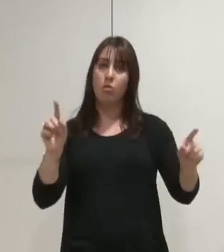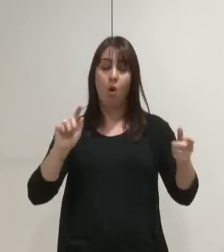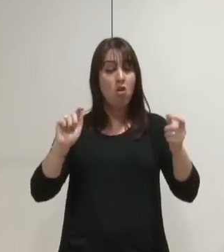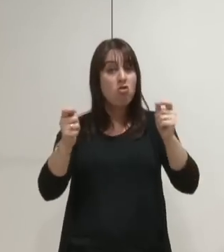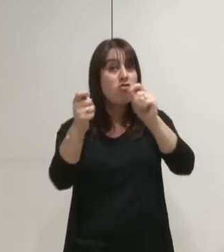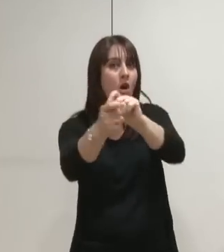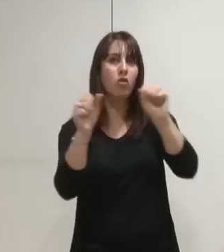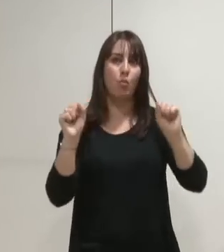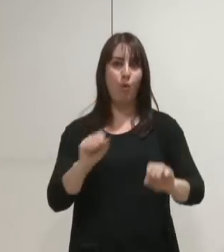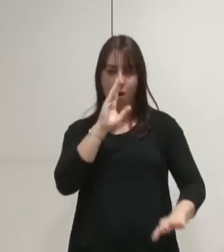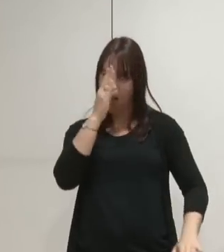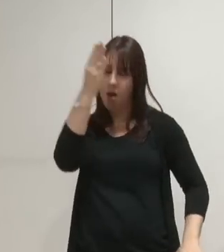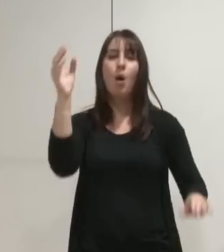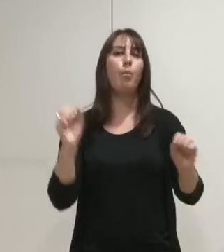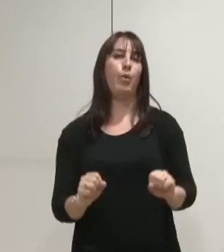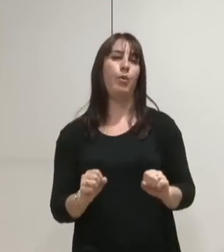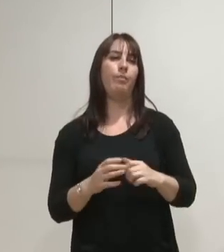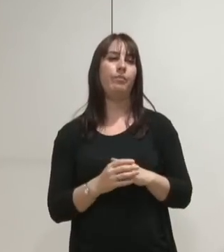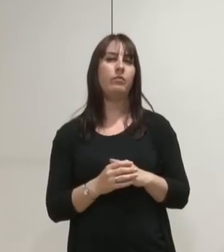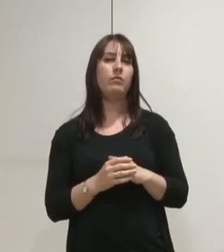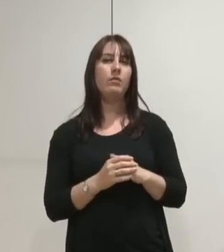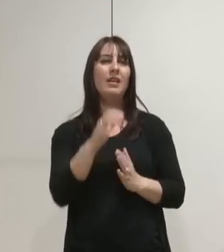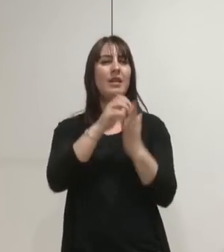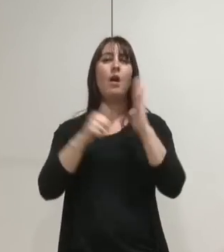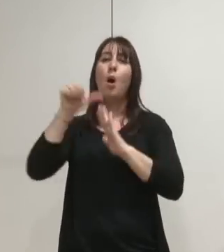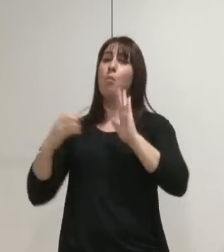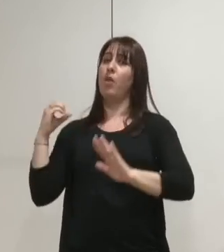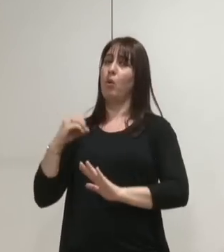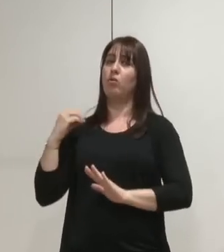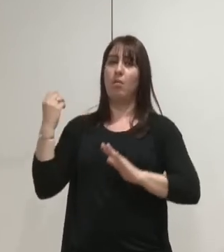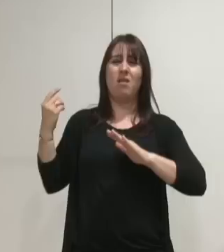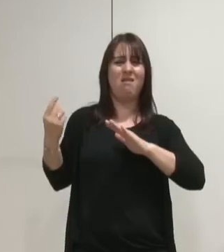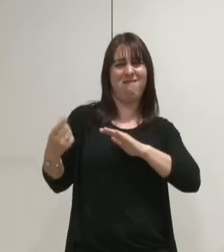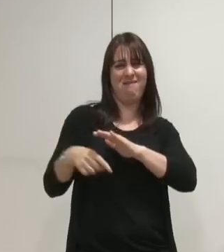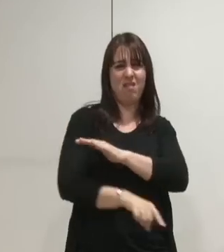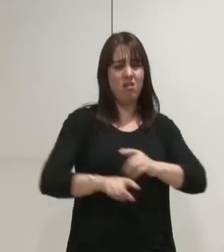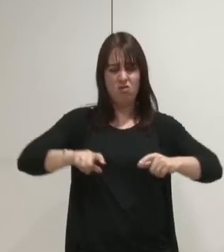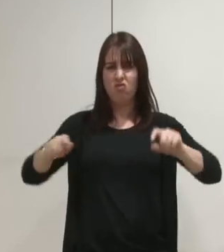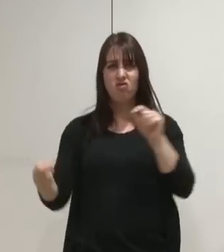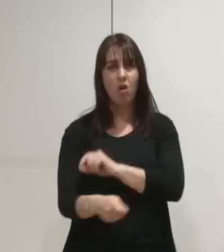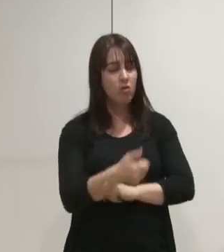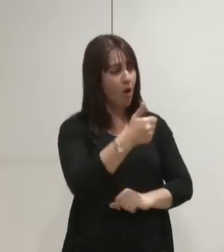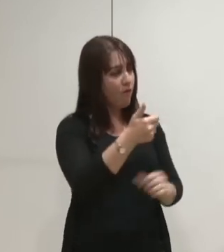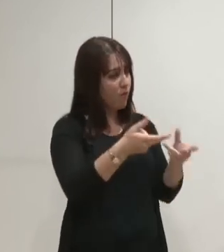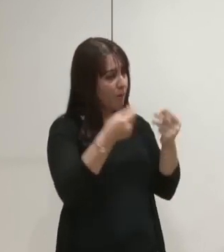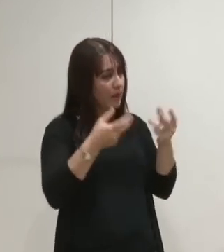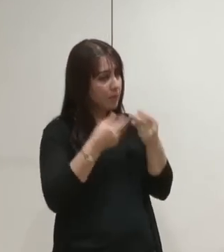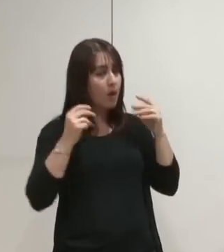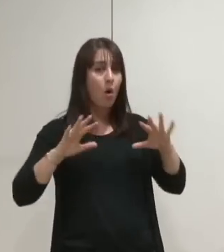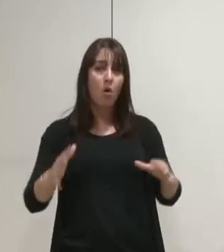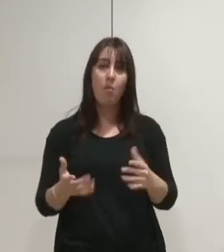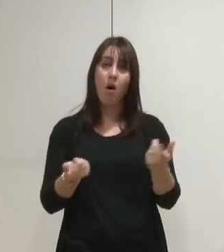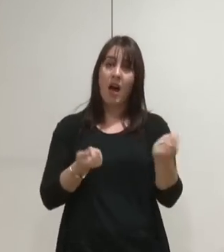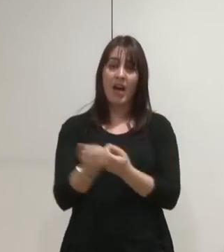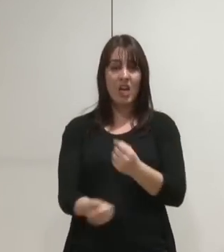événements votre décision de modifier la délibération du mois d'octobre en profondeur disiez-vous par la création d'une régie